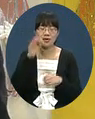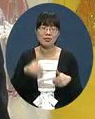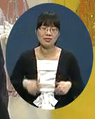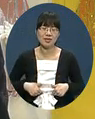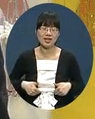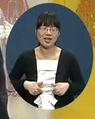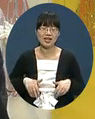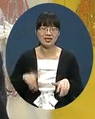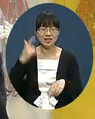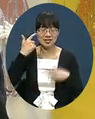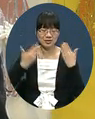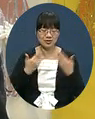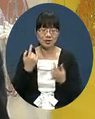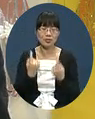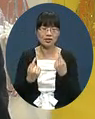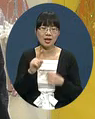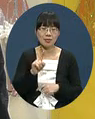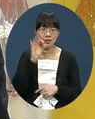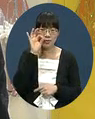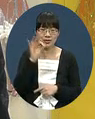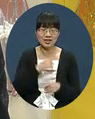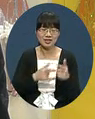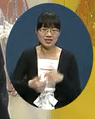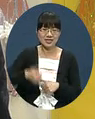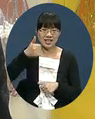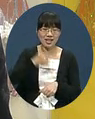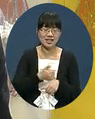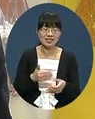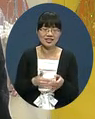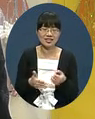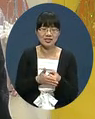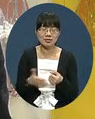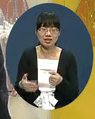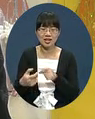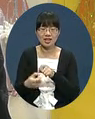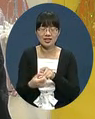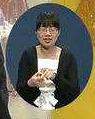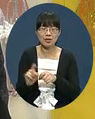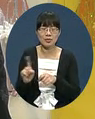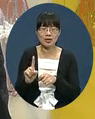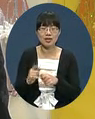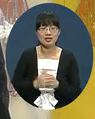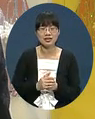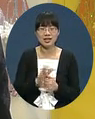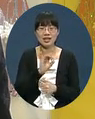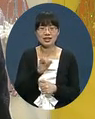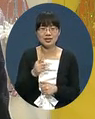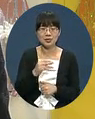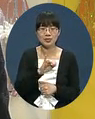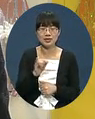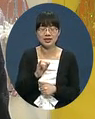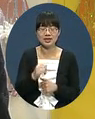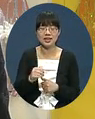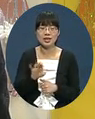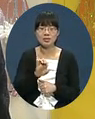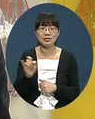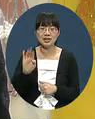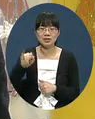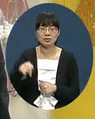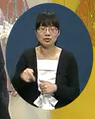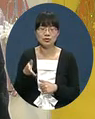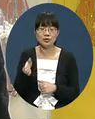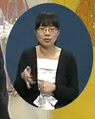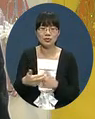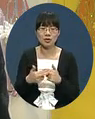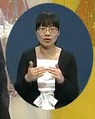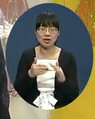100번 이렇게 질문 받는 것보다 한번 네, 보는 게 나으니까 네, 네. 예, 가까운 그 아토피 피부과 전문의 찾아가셔가지고